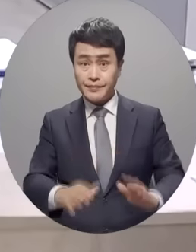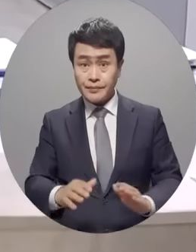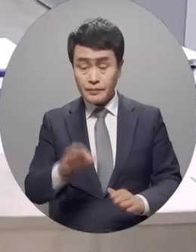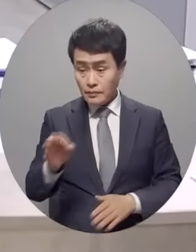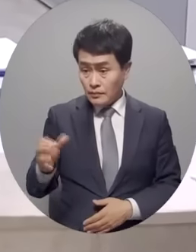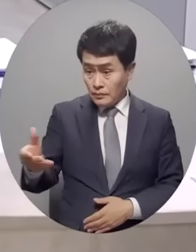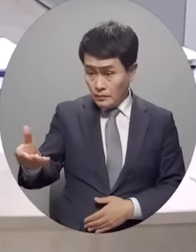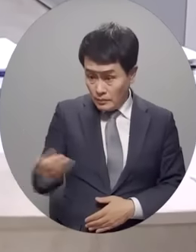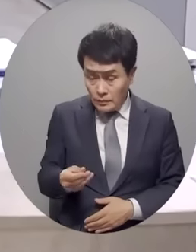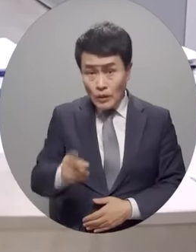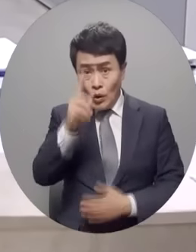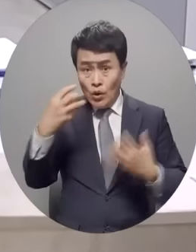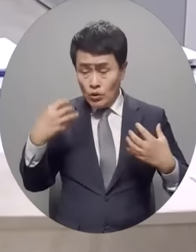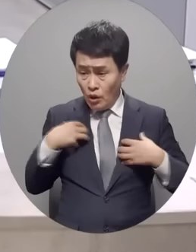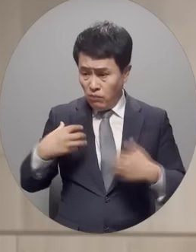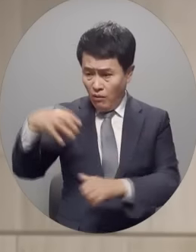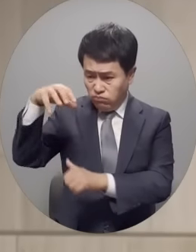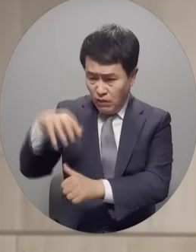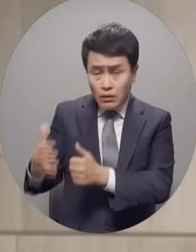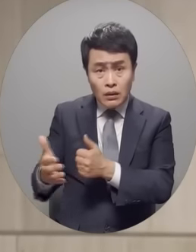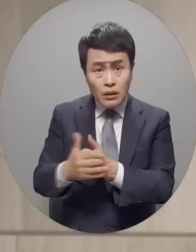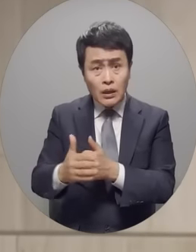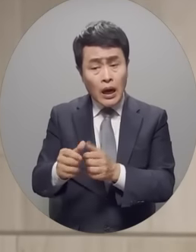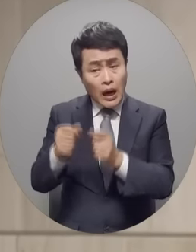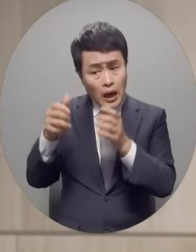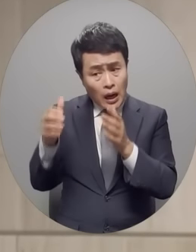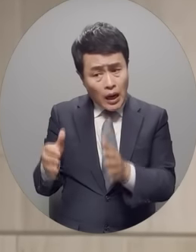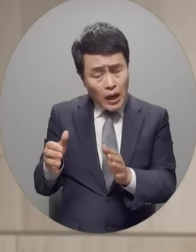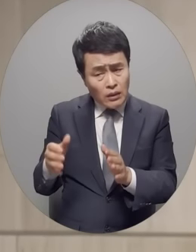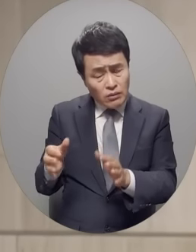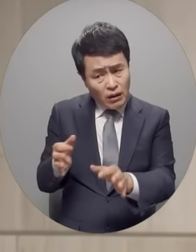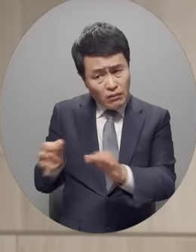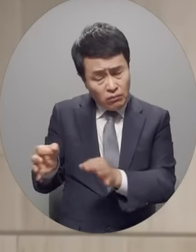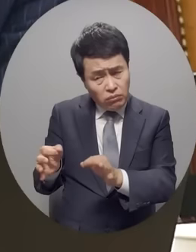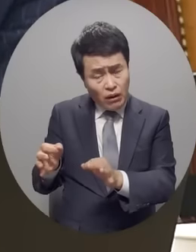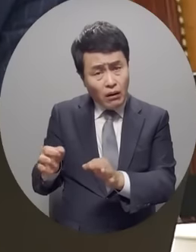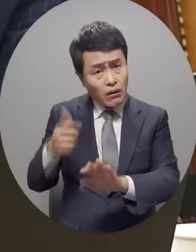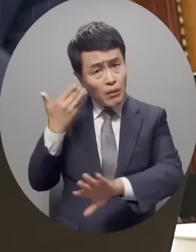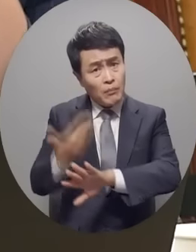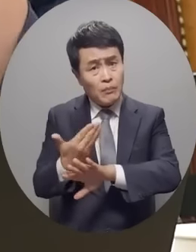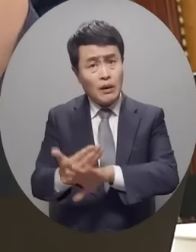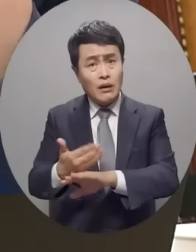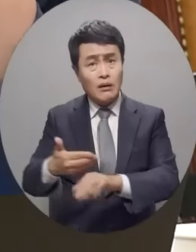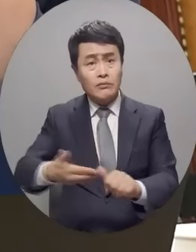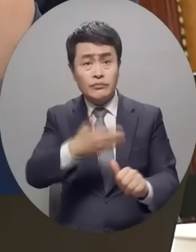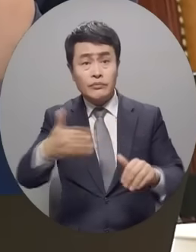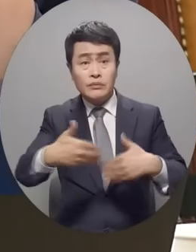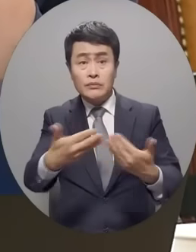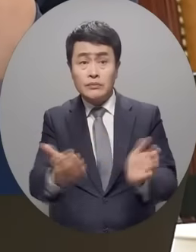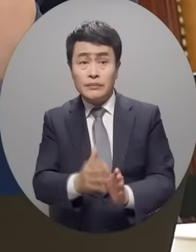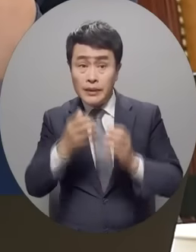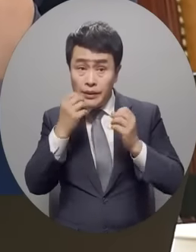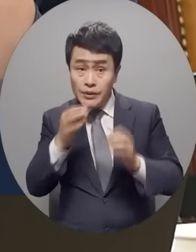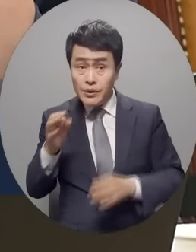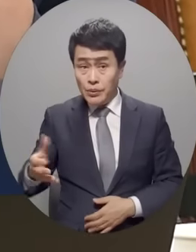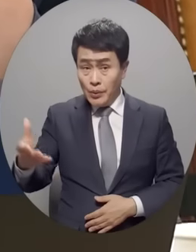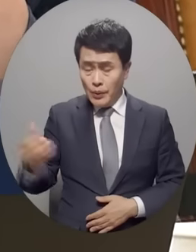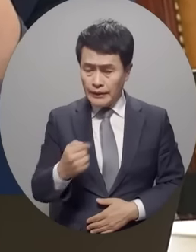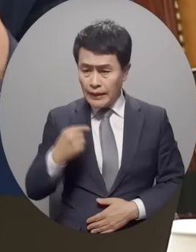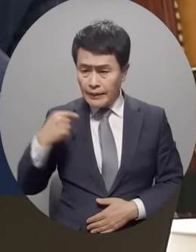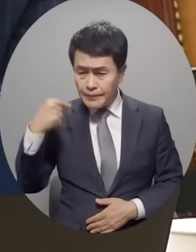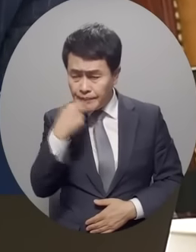대출금리는 정부의 대출 옥죄기로 인해 한동안 시장 흐름에 역행할 것으로 보입니다. 신규 대출 주담대 등에 대해서는 조금 더 타이트한 관리를